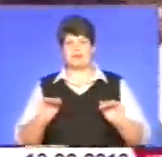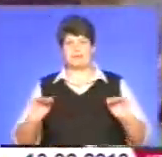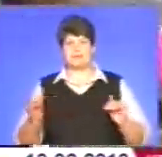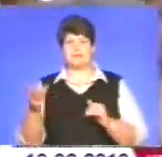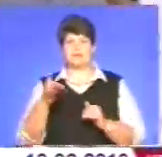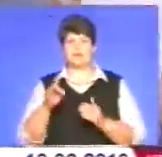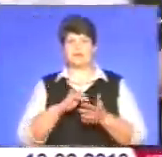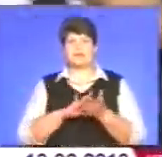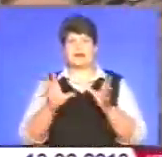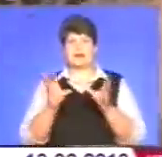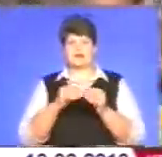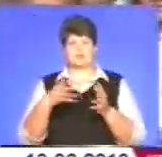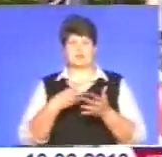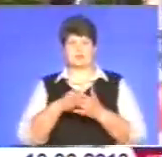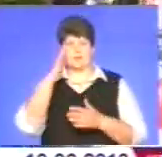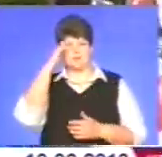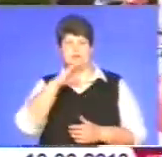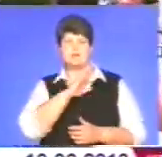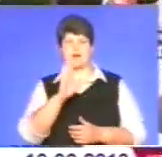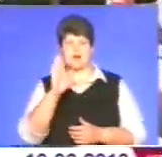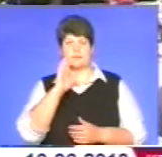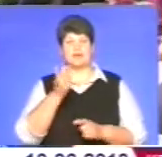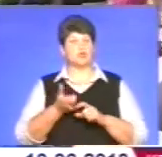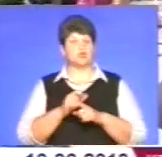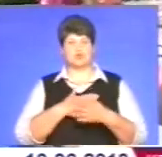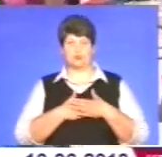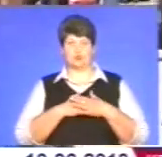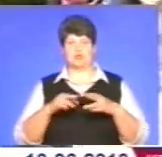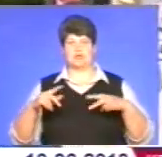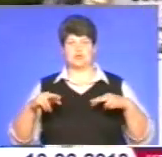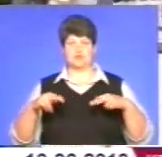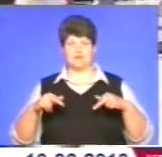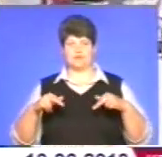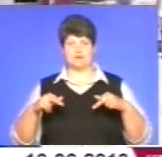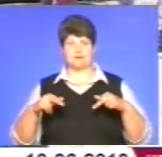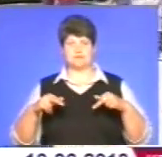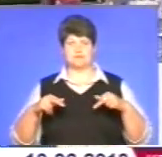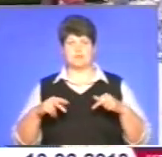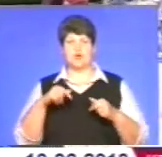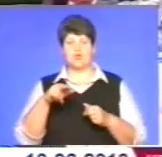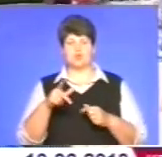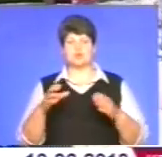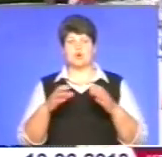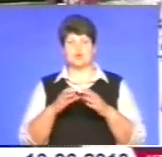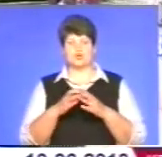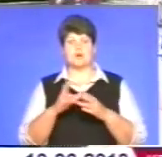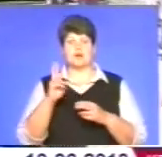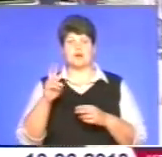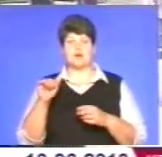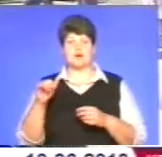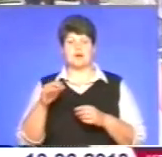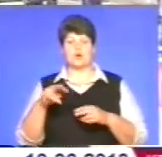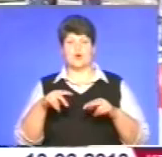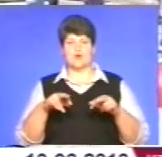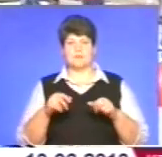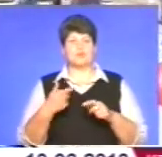центру разом зі своїми батьками. Я дуже люблю танцювати. Ходжу на гурток хореографії. Ми дуже